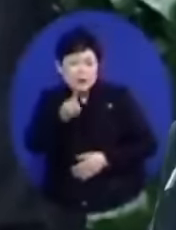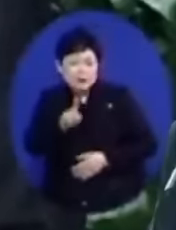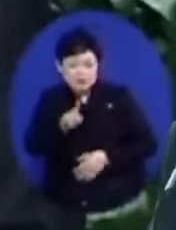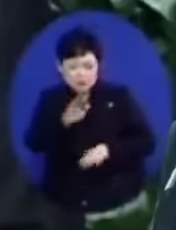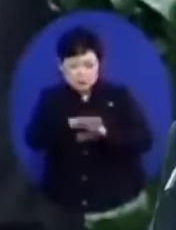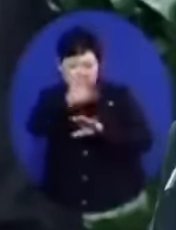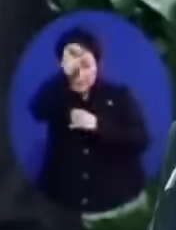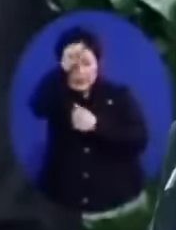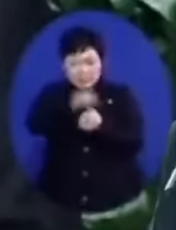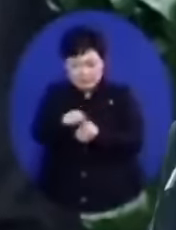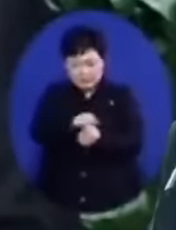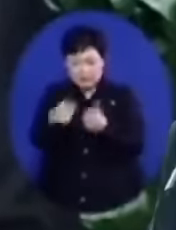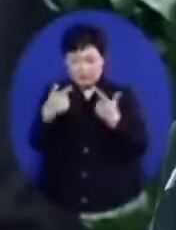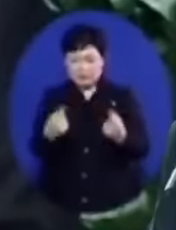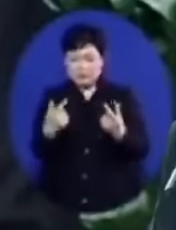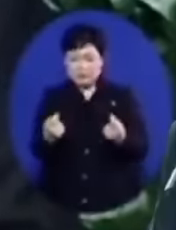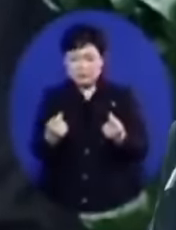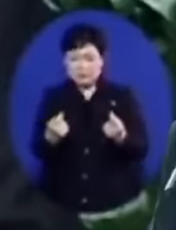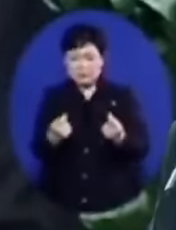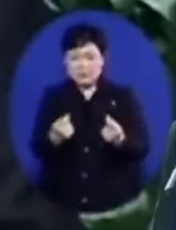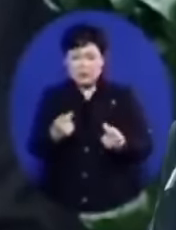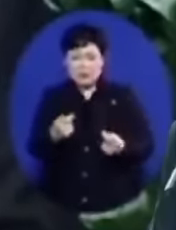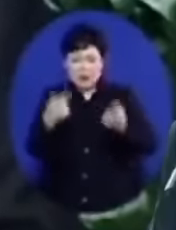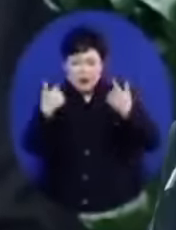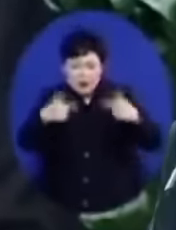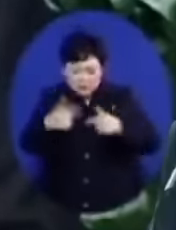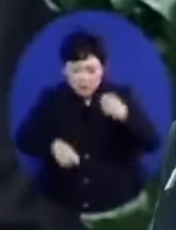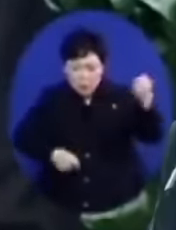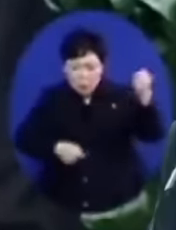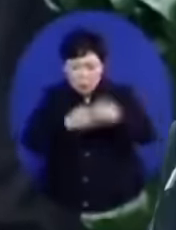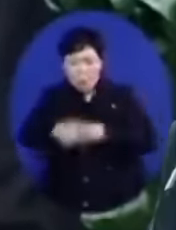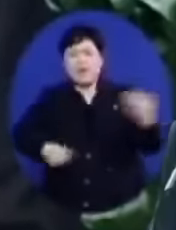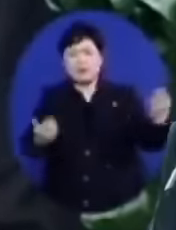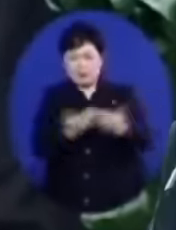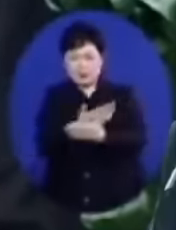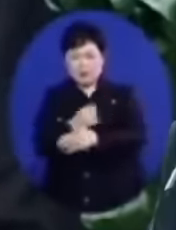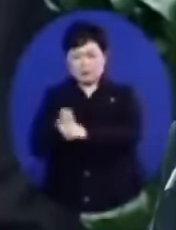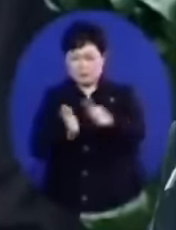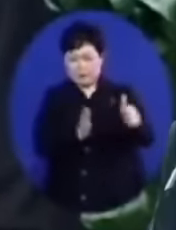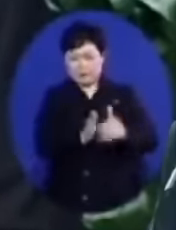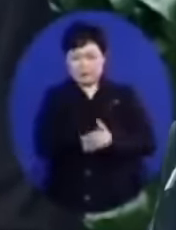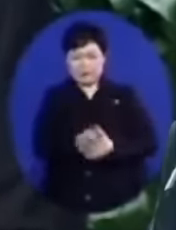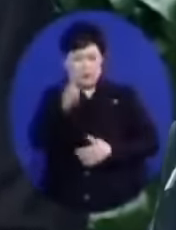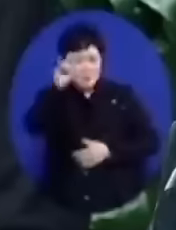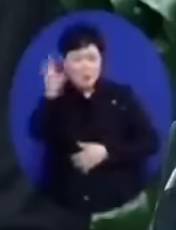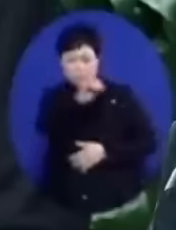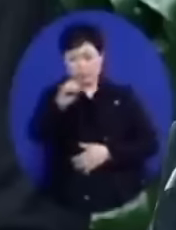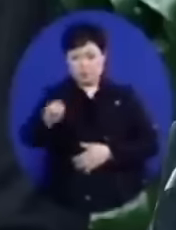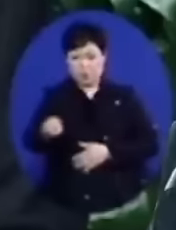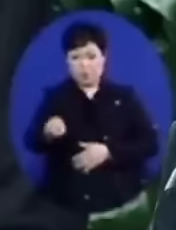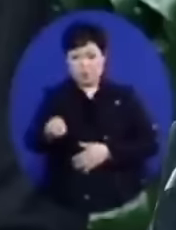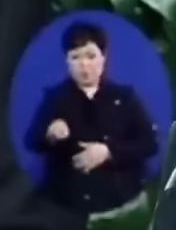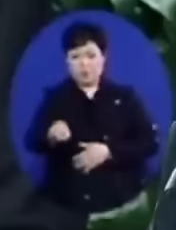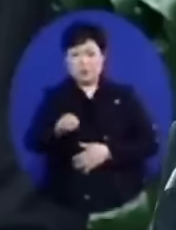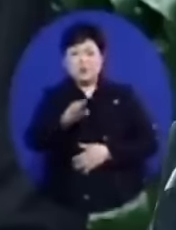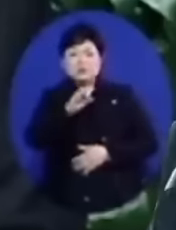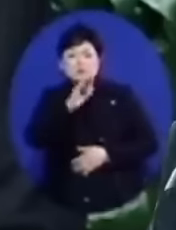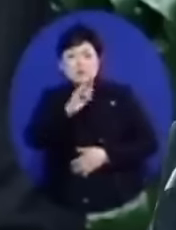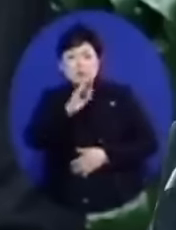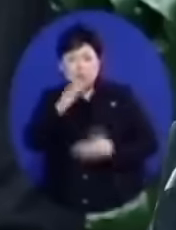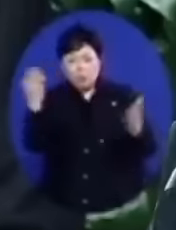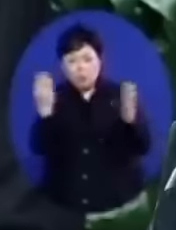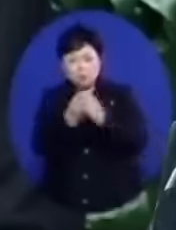씻어야 되는 것처럼 매일같이 회개해야 되는 것입니다. 매일같이 더러워지는 것입니다. 100% 온전한 사람은 아무도